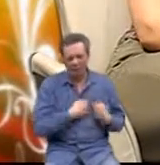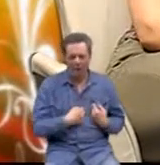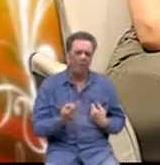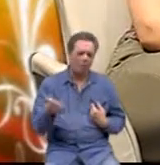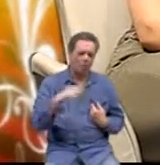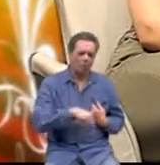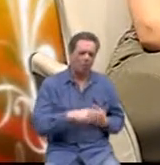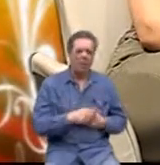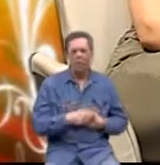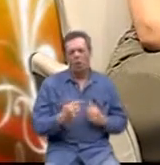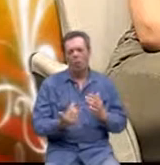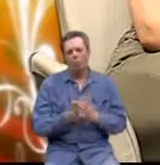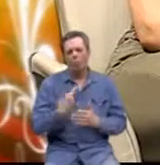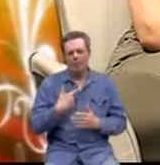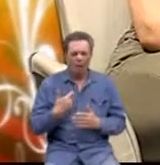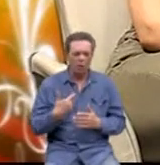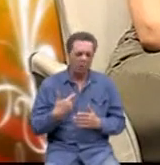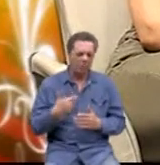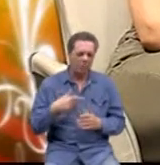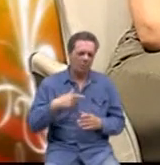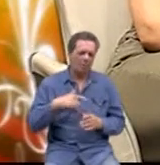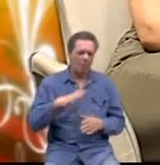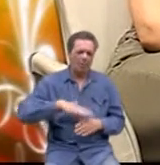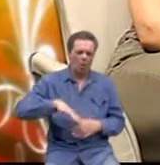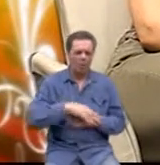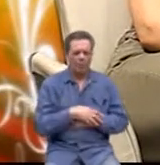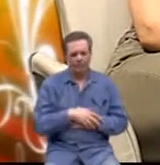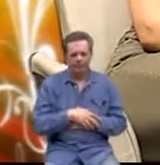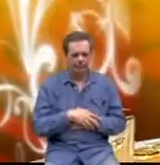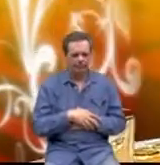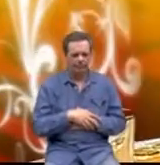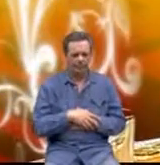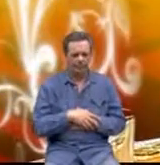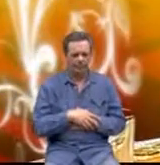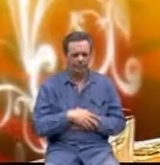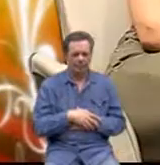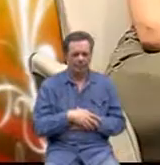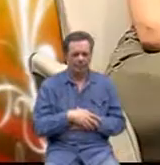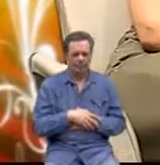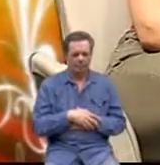doći k nama obnavljati naš unutarnji prostor i dvorište naše udruge. Dobro. Još jedno telefon.